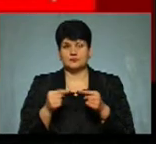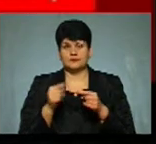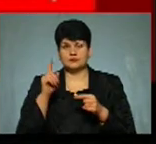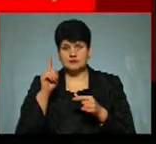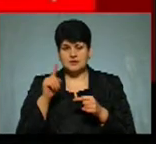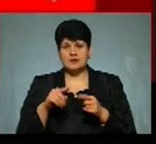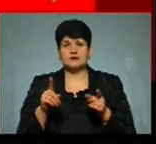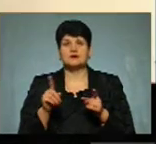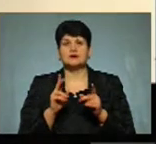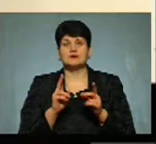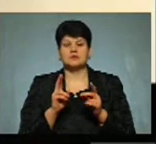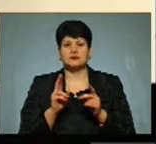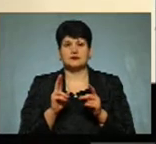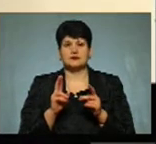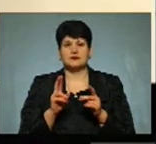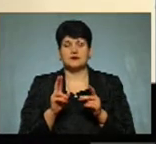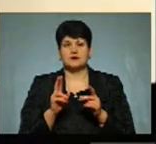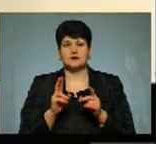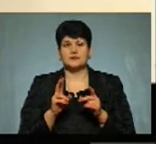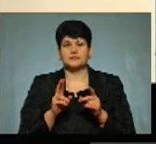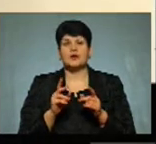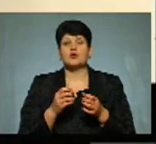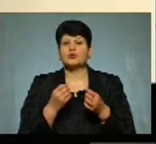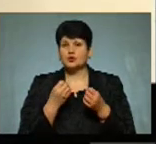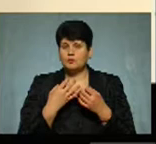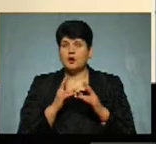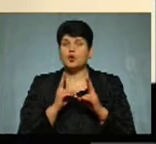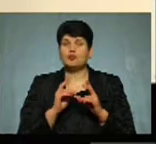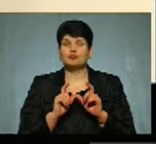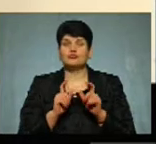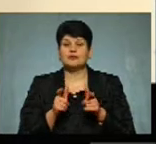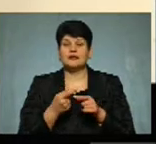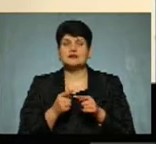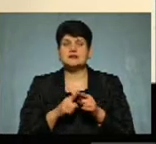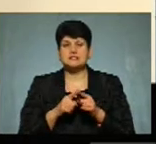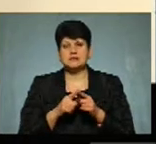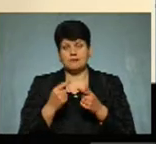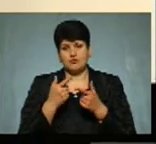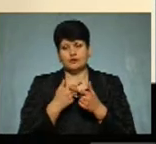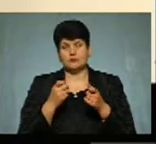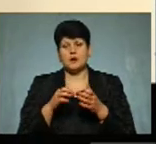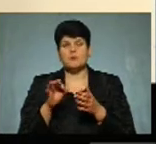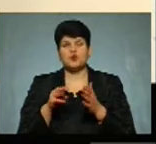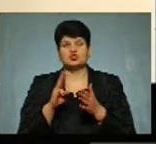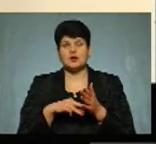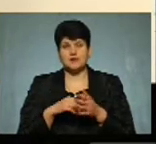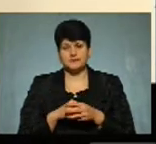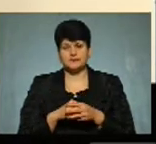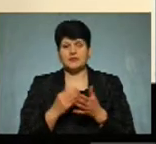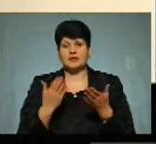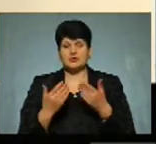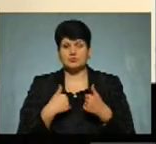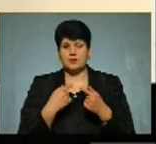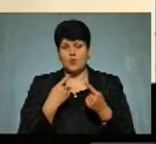людина... Так, щоб людина отримала постанову. Добре, кому надсилається таке повідомлення про порушення, про штраф? Якщо ми говоримо